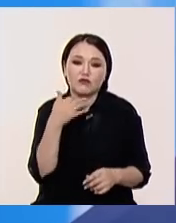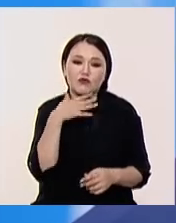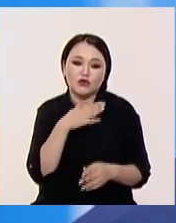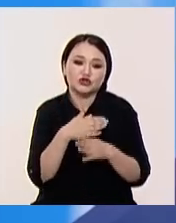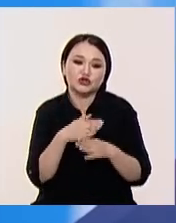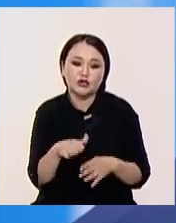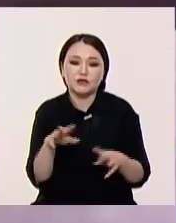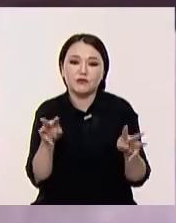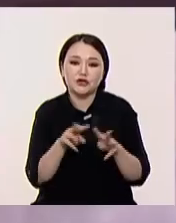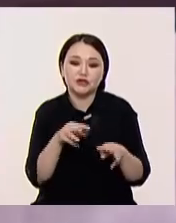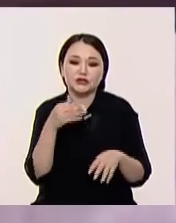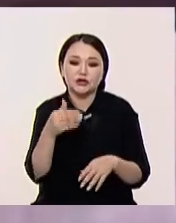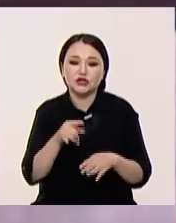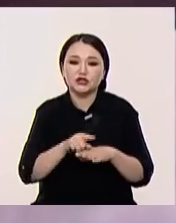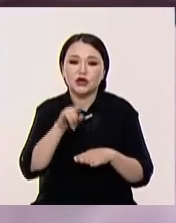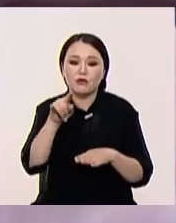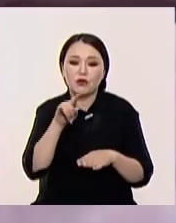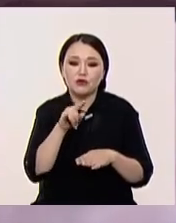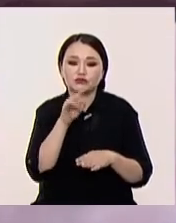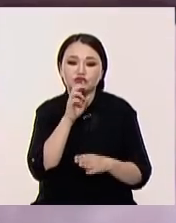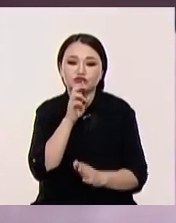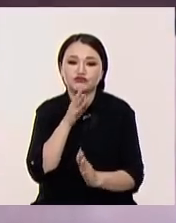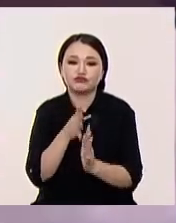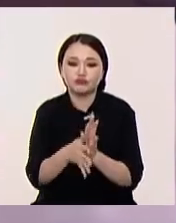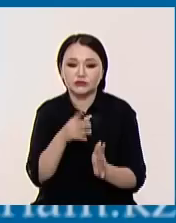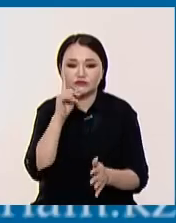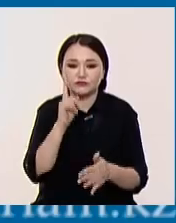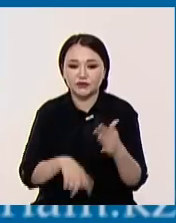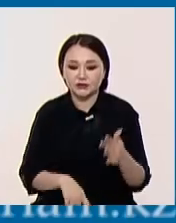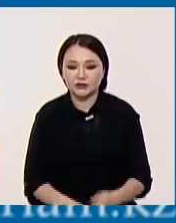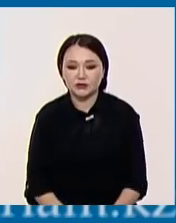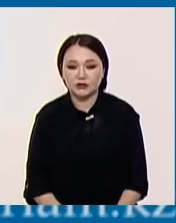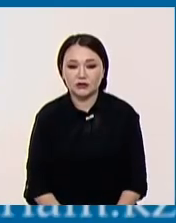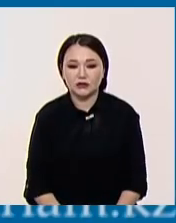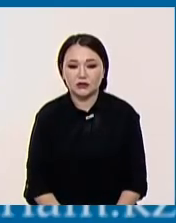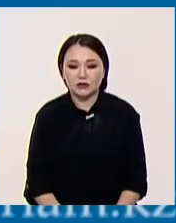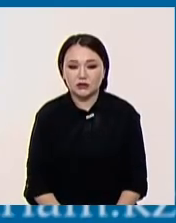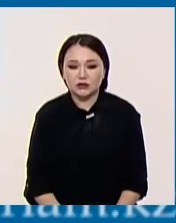бөлігі министр мінген ұшақтың отынына кеткеніне сенімді. Көп дегенде жаңағы